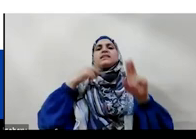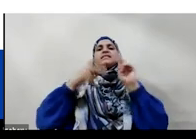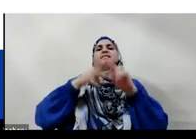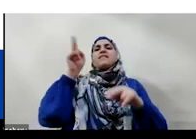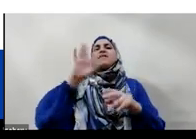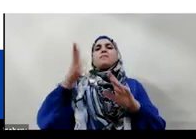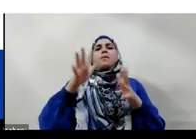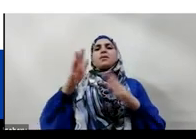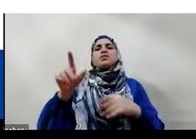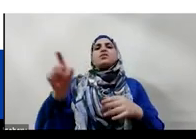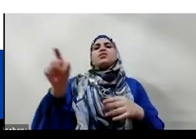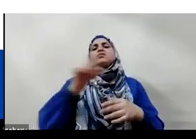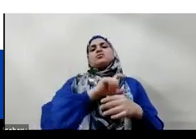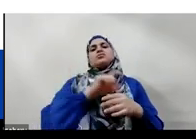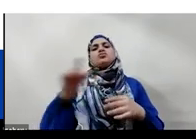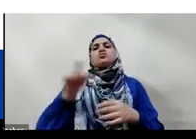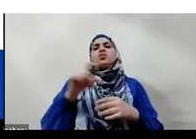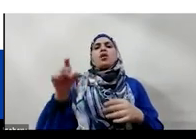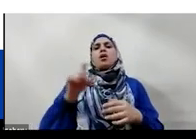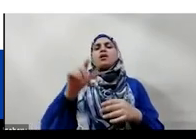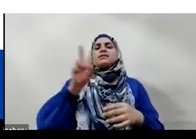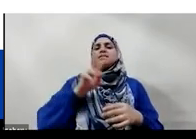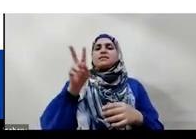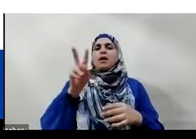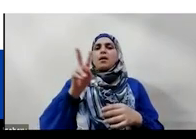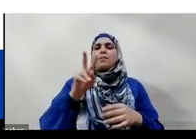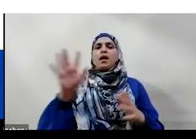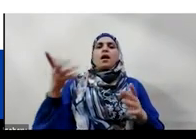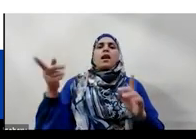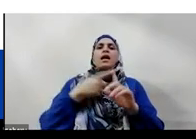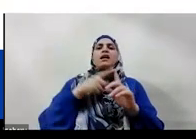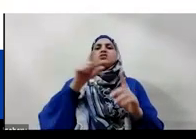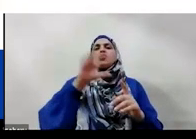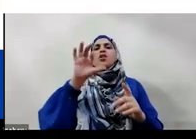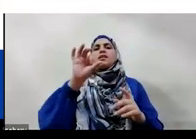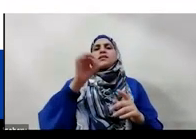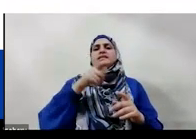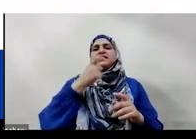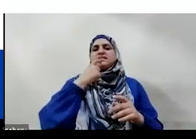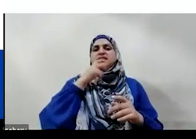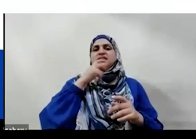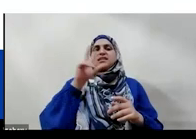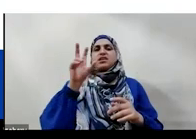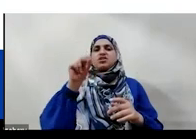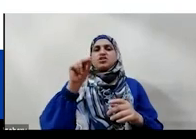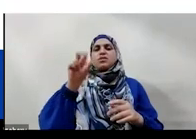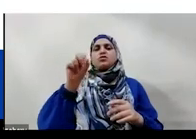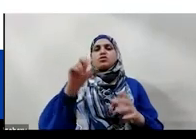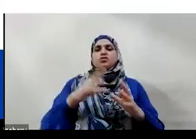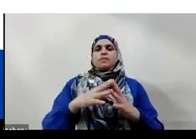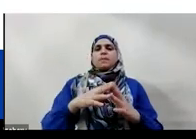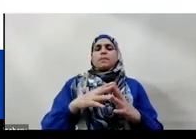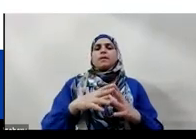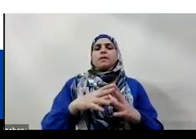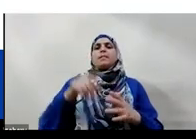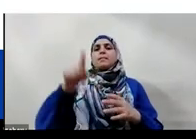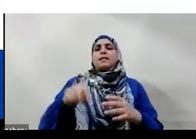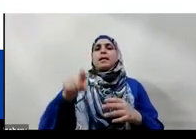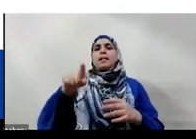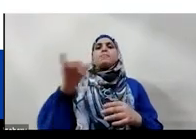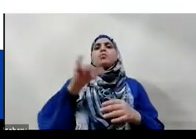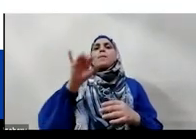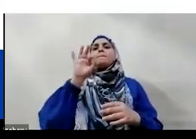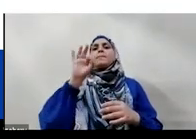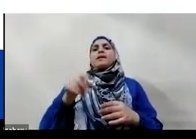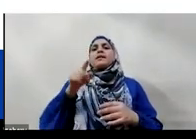بين يوليو أو سبتمبر 2025. هنا بقى الجزئية المهمة أوي، study